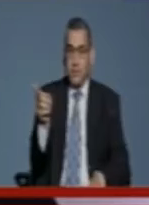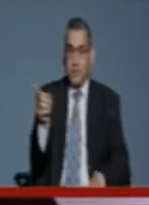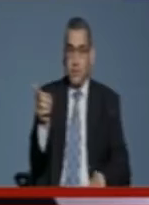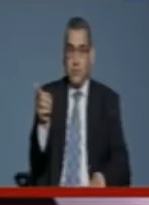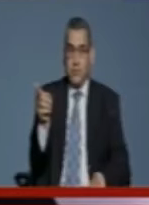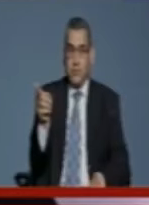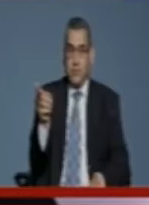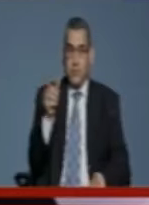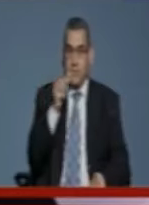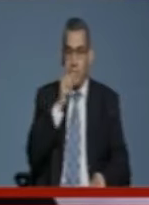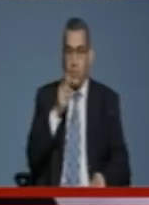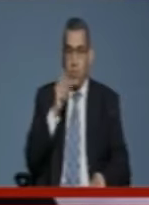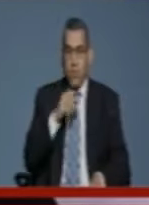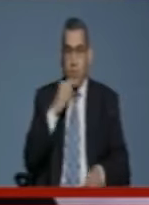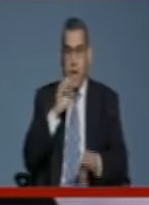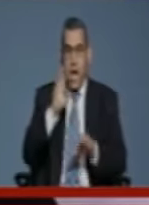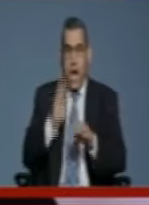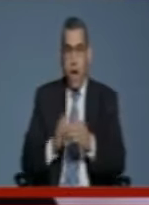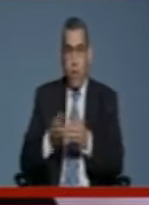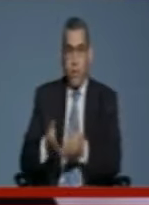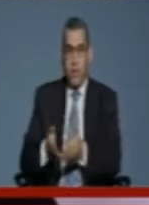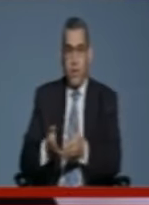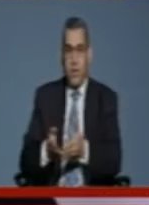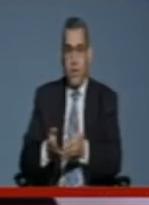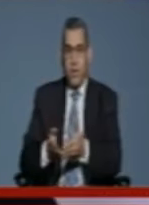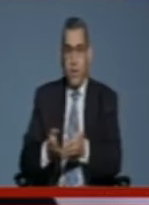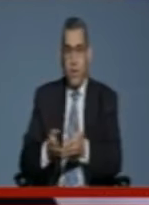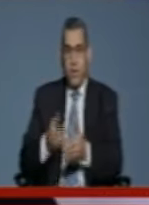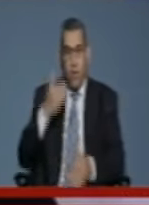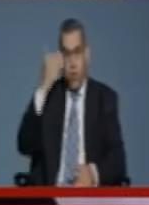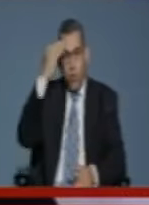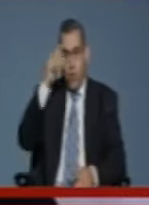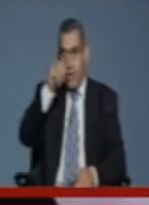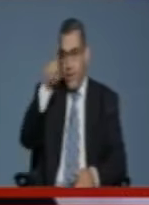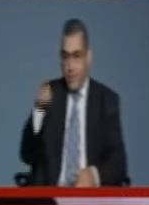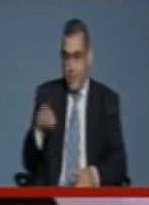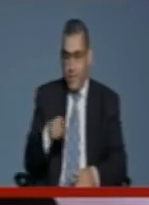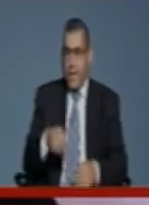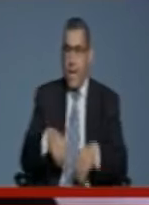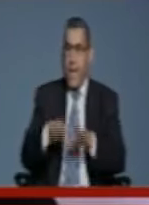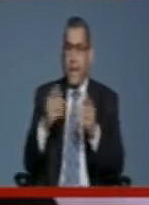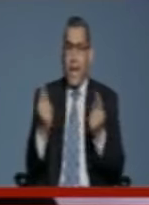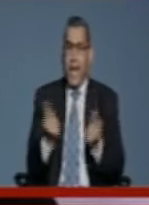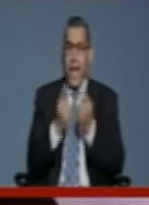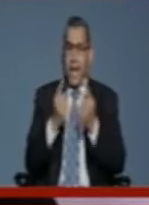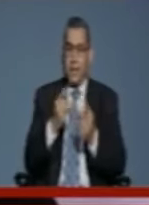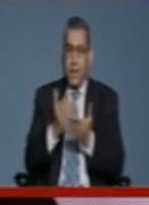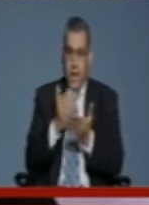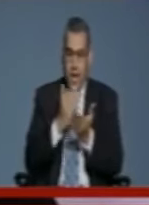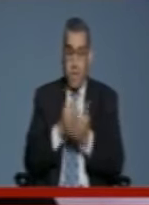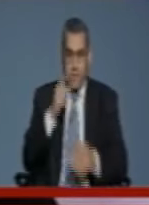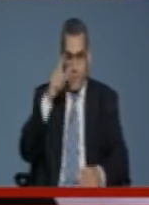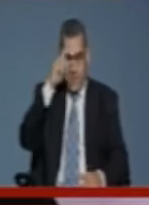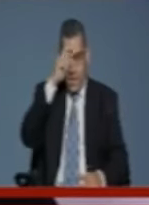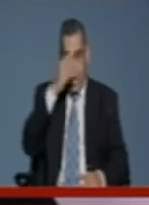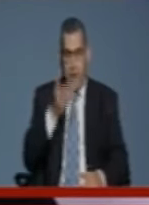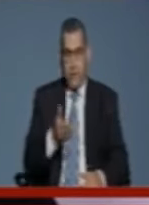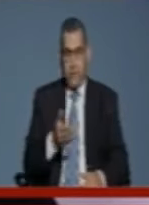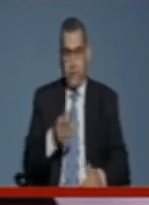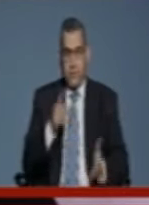والجنوبية. اوعى تفتكروا ان الامور دي بتعدي وما بيكونش ليها تأثير علينا ولا تأثير